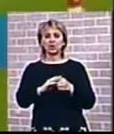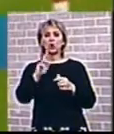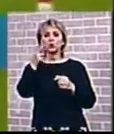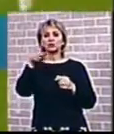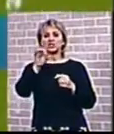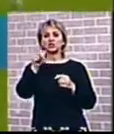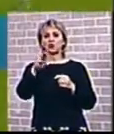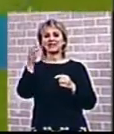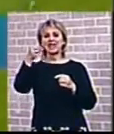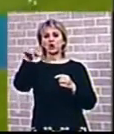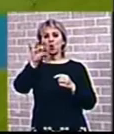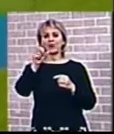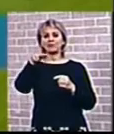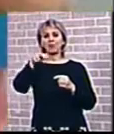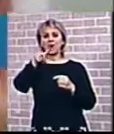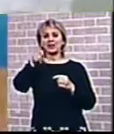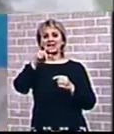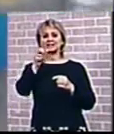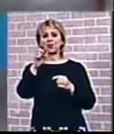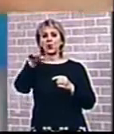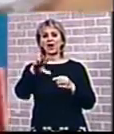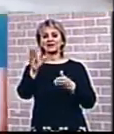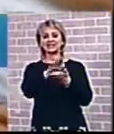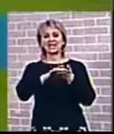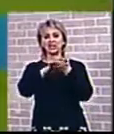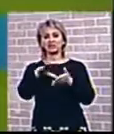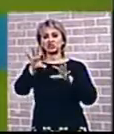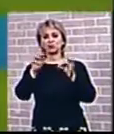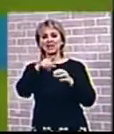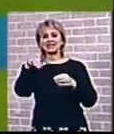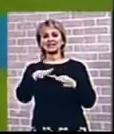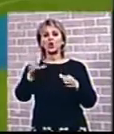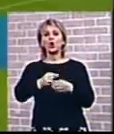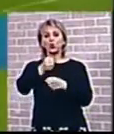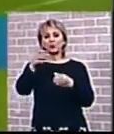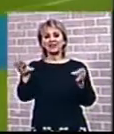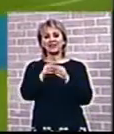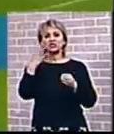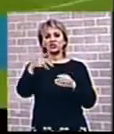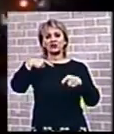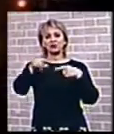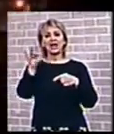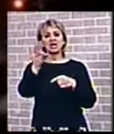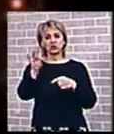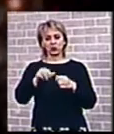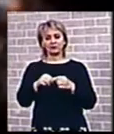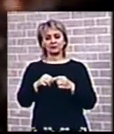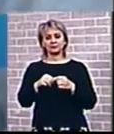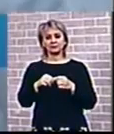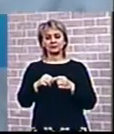Кудряшов, Ерохин, Полос и Бухаров. В заявке сборной России на Кубок Конфедерации 4 футболиста Ростова.